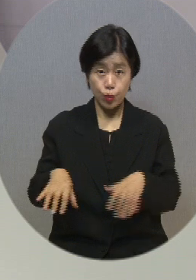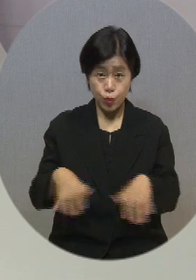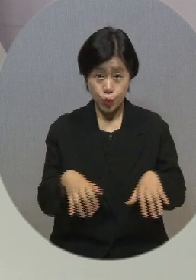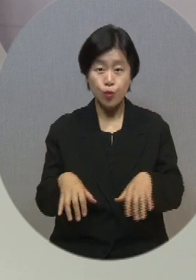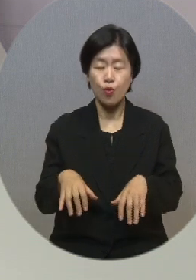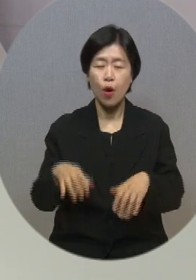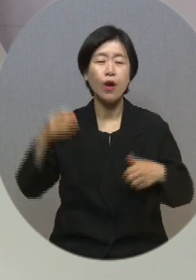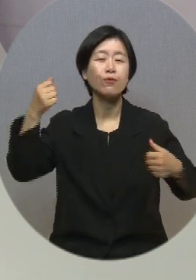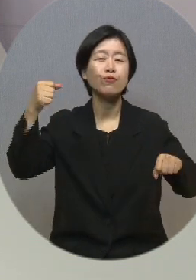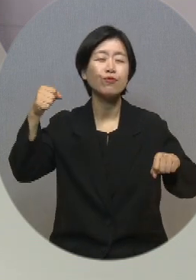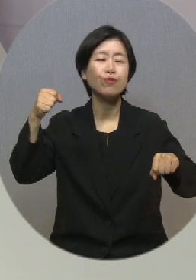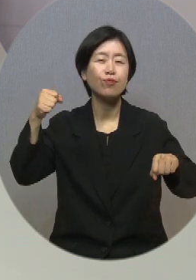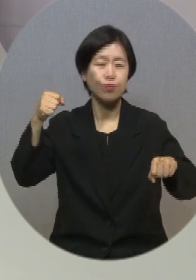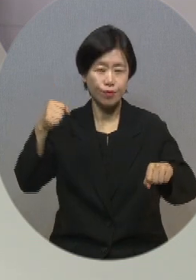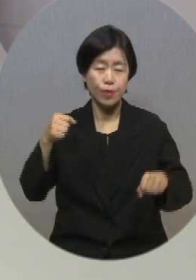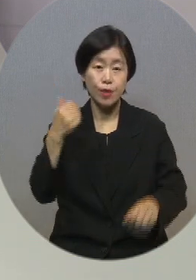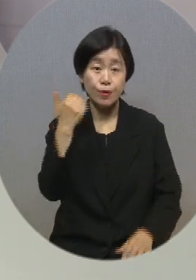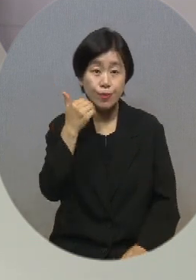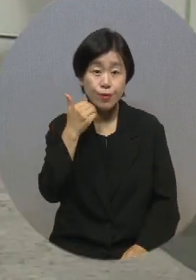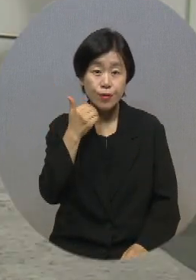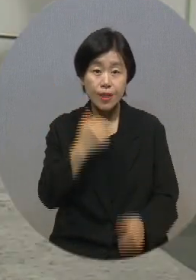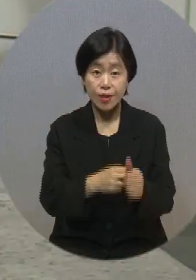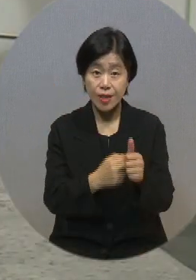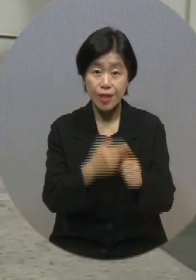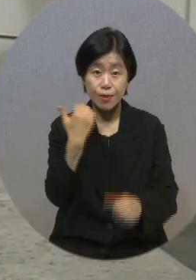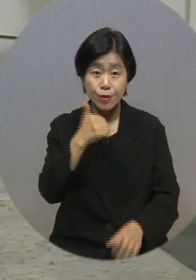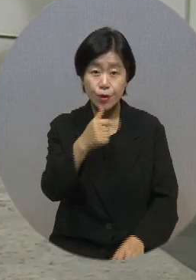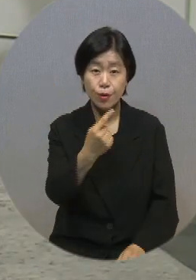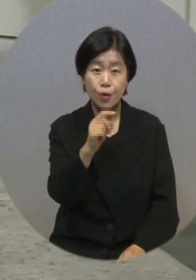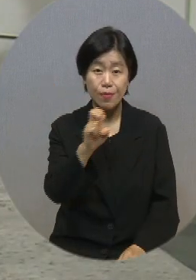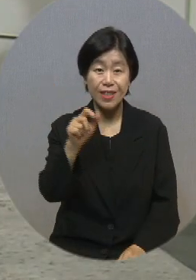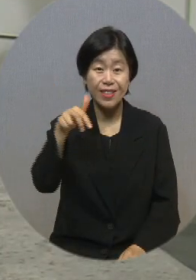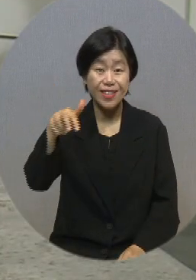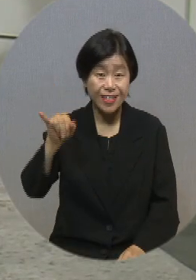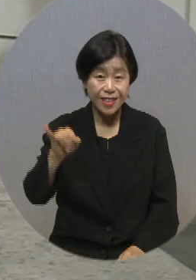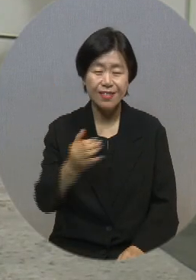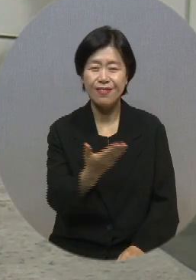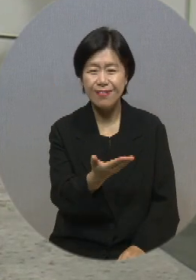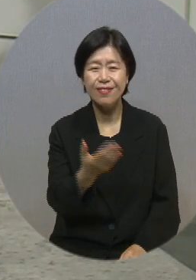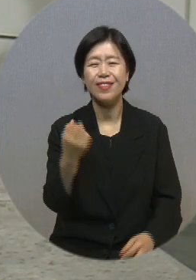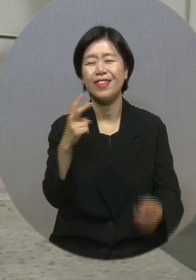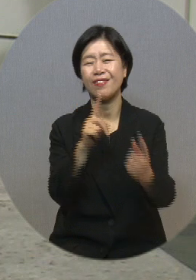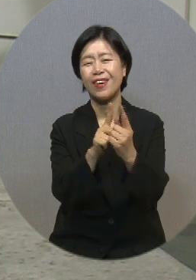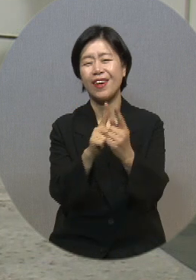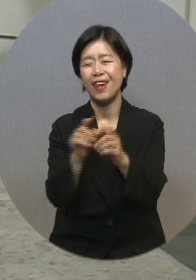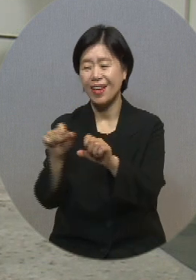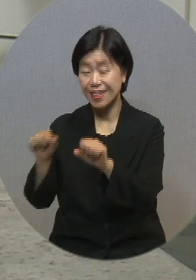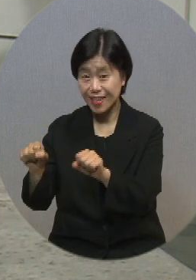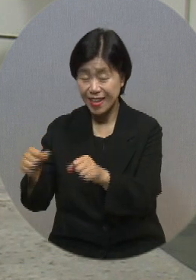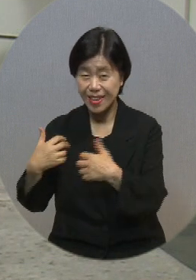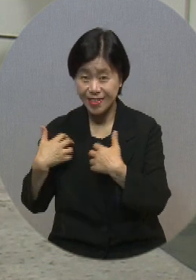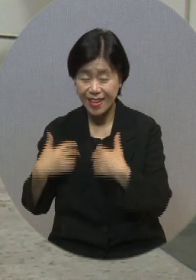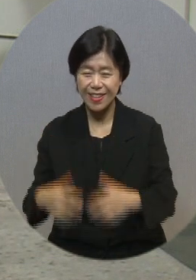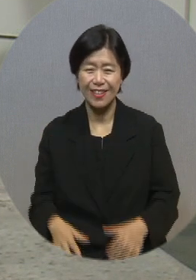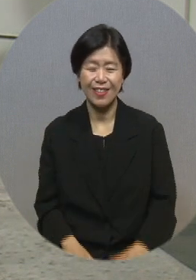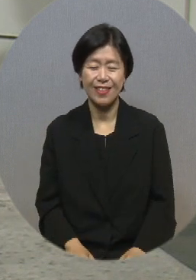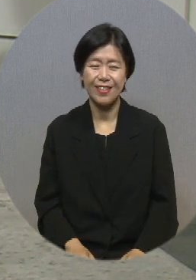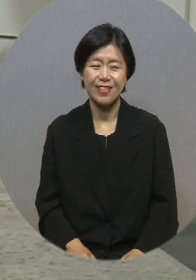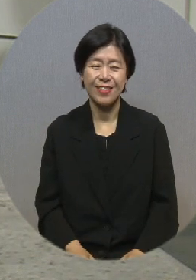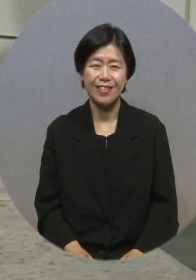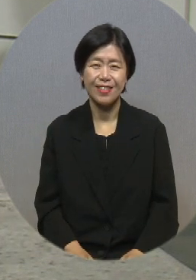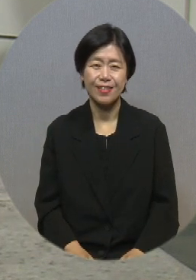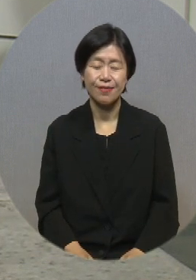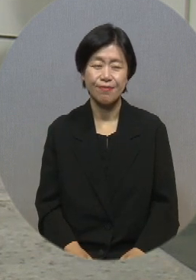추시는 노마치 육화님인데요. 안녕하십니까? 안녕하세요. 네. 반갑습니다. 아, 이